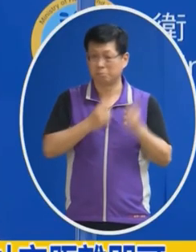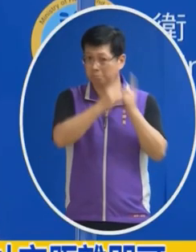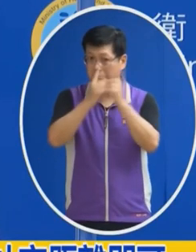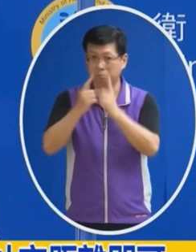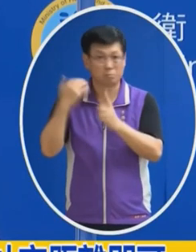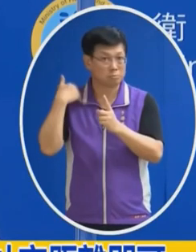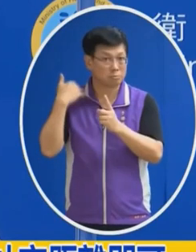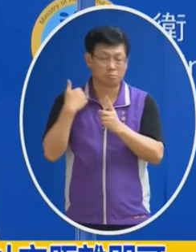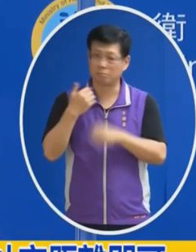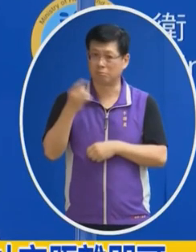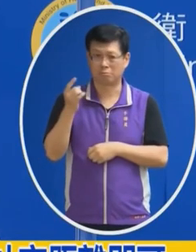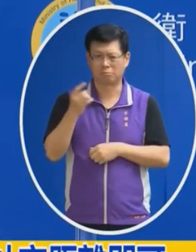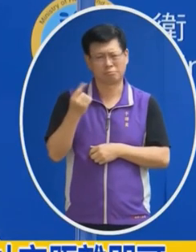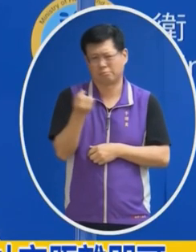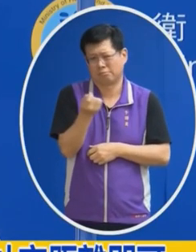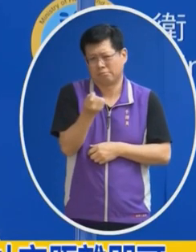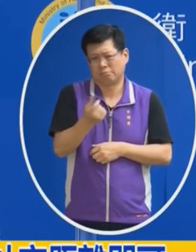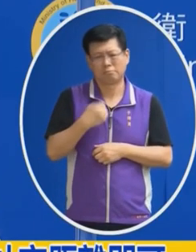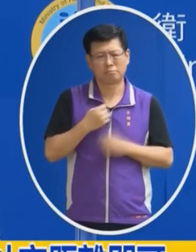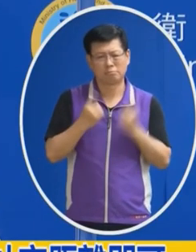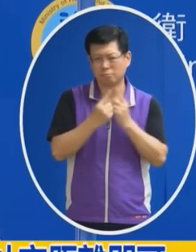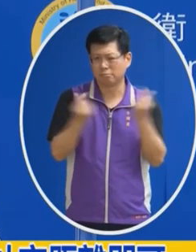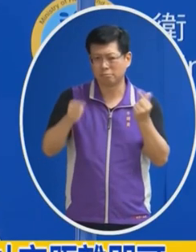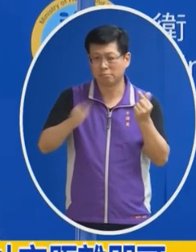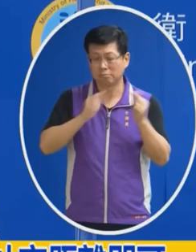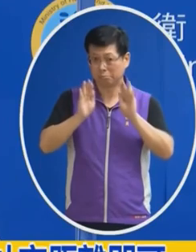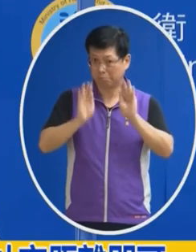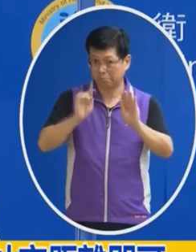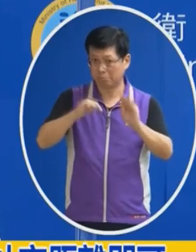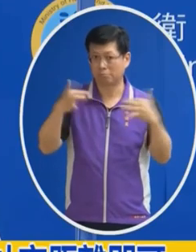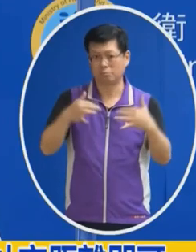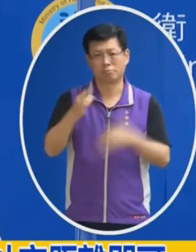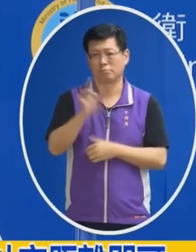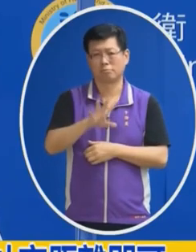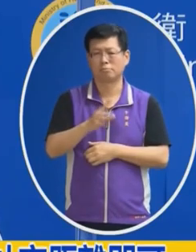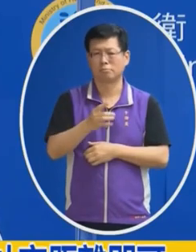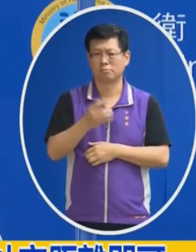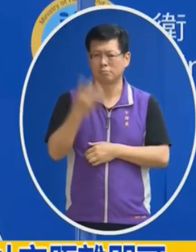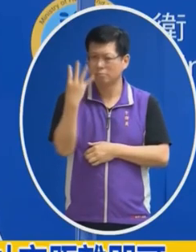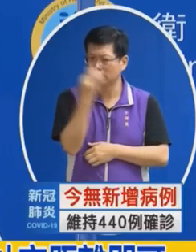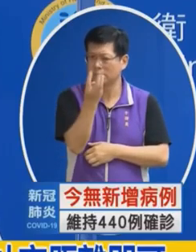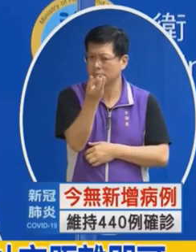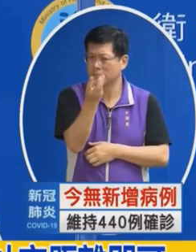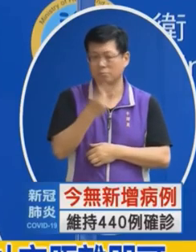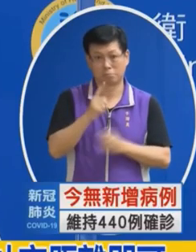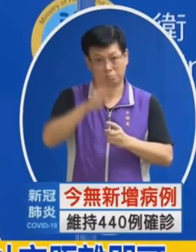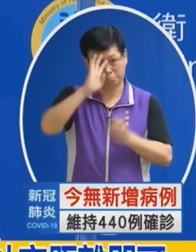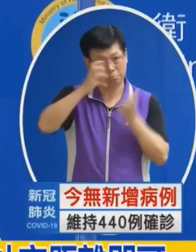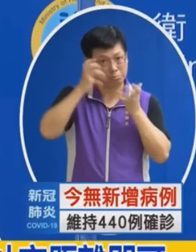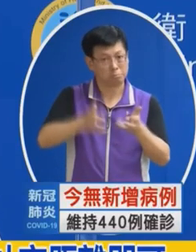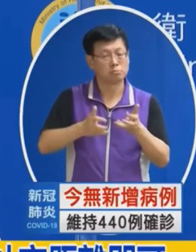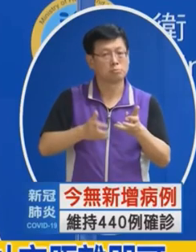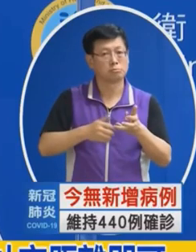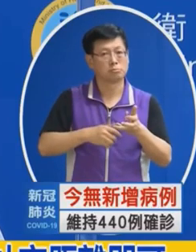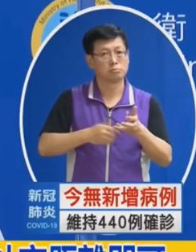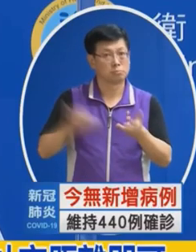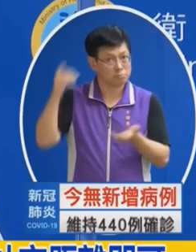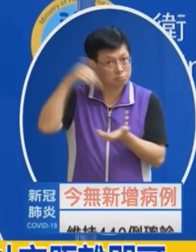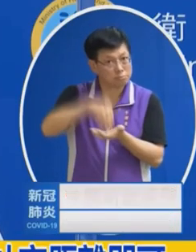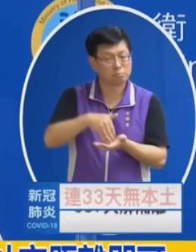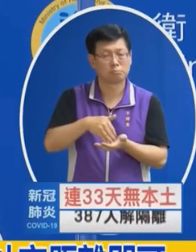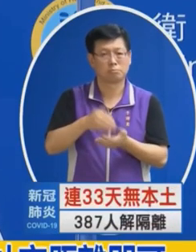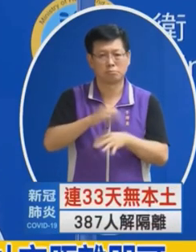里面那没有太多明显会有肾脏的问题，那有少数重症的病人到最